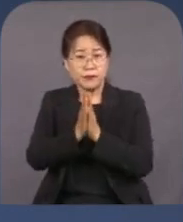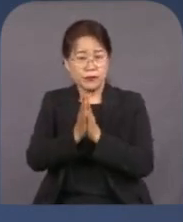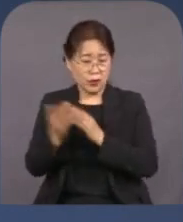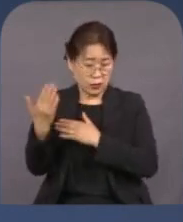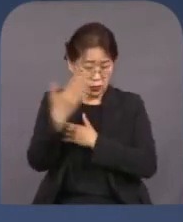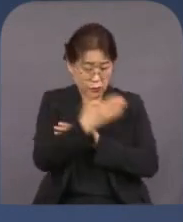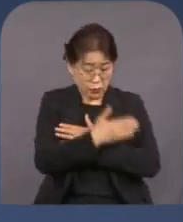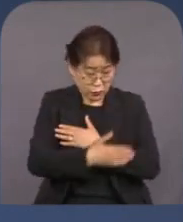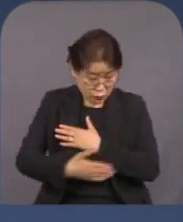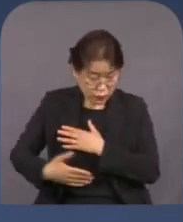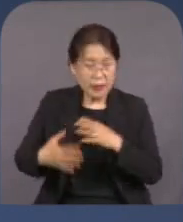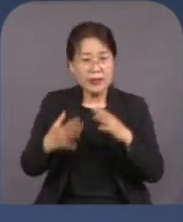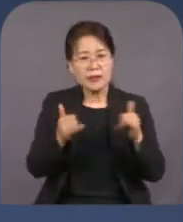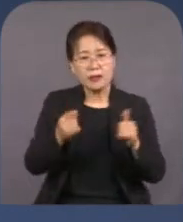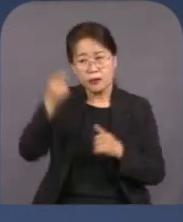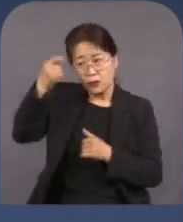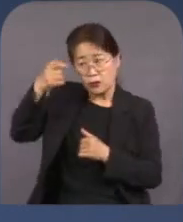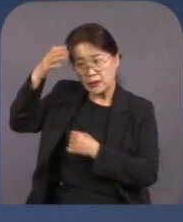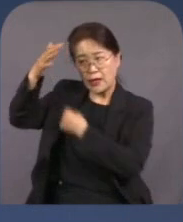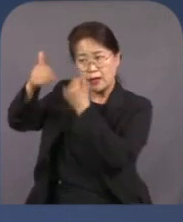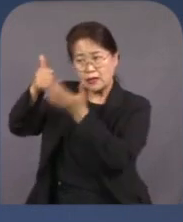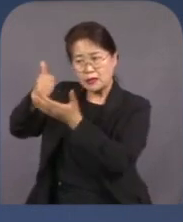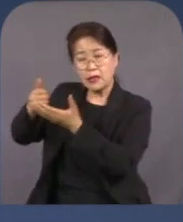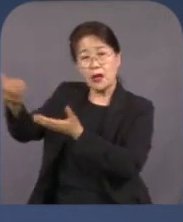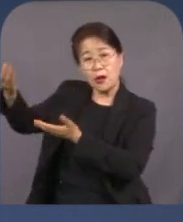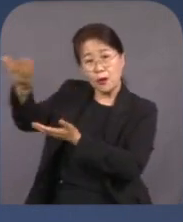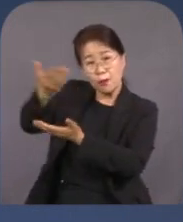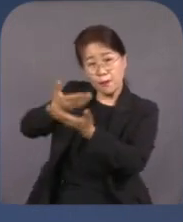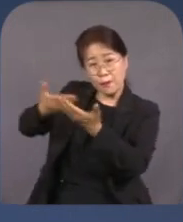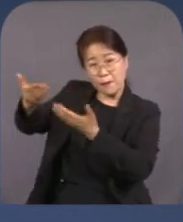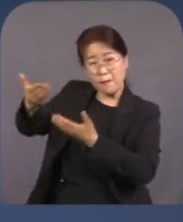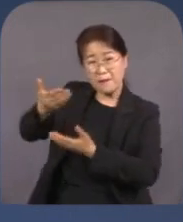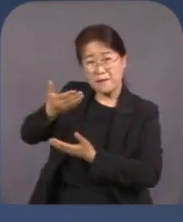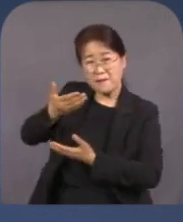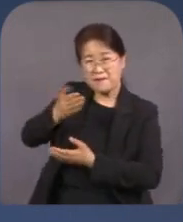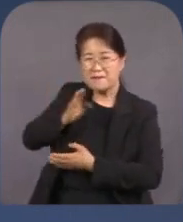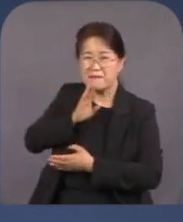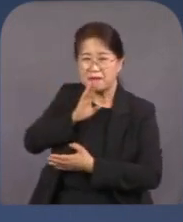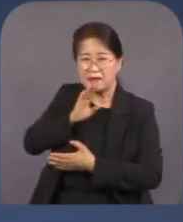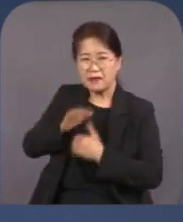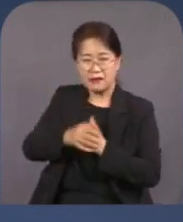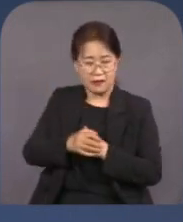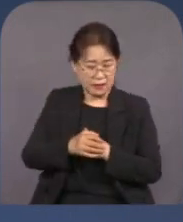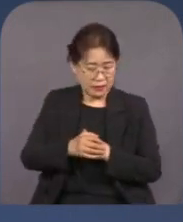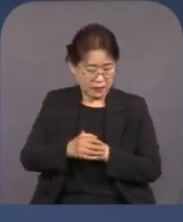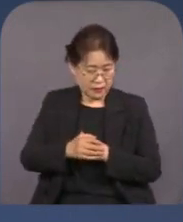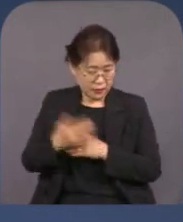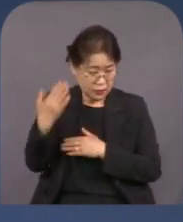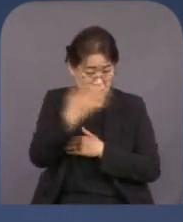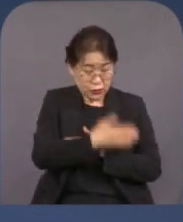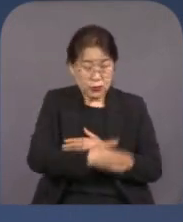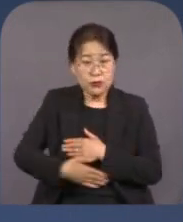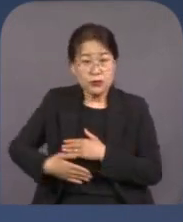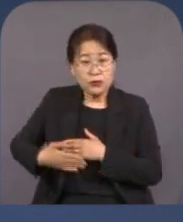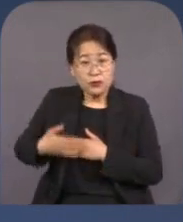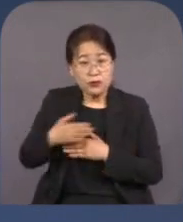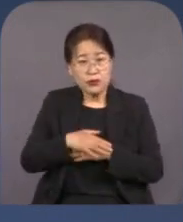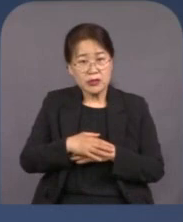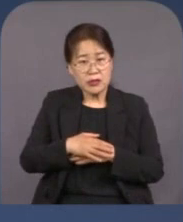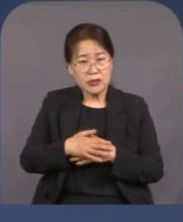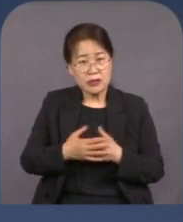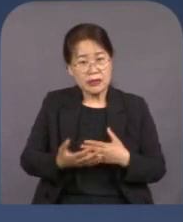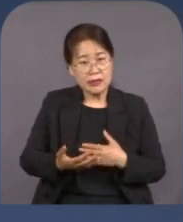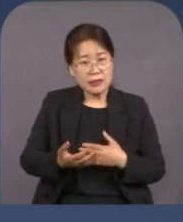육을 입은 인간이 영이신 하나님과 교제하는 거잖아요 누굴 가진 인간이 영이신 하나님과 교제하는